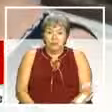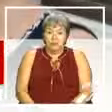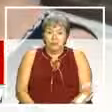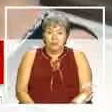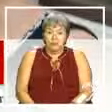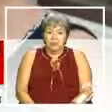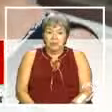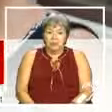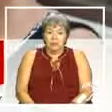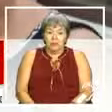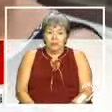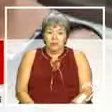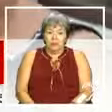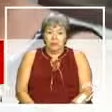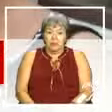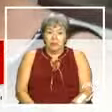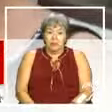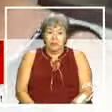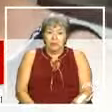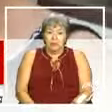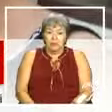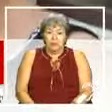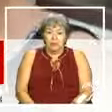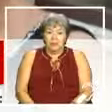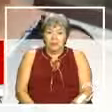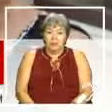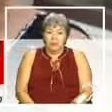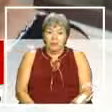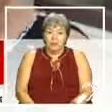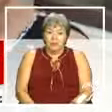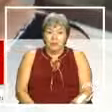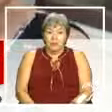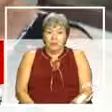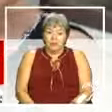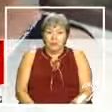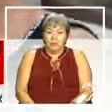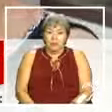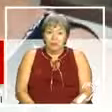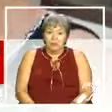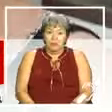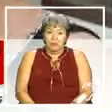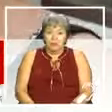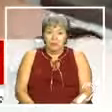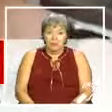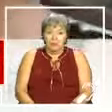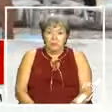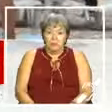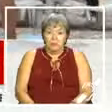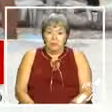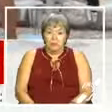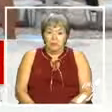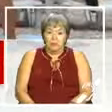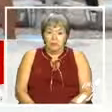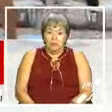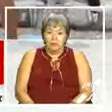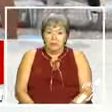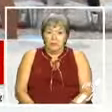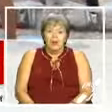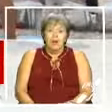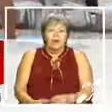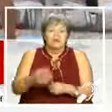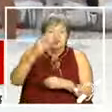37, maybe tomorrow 40. It's really, I'm an African, I have the, but I feel the heat.